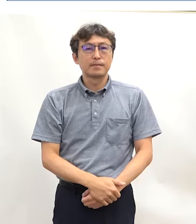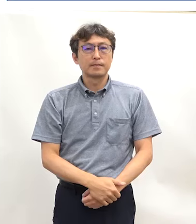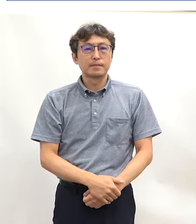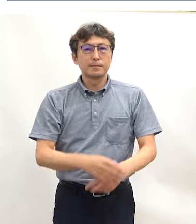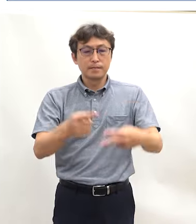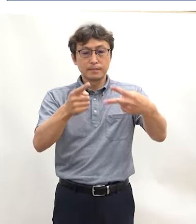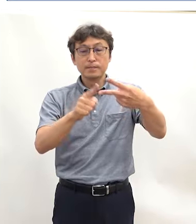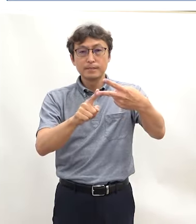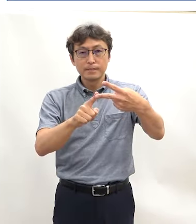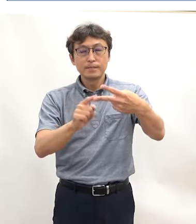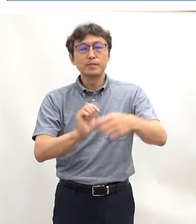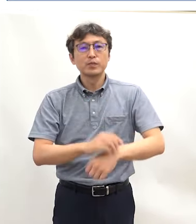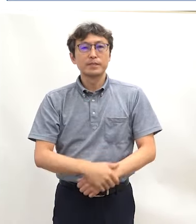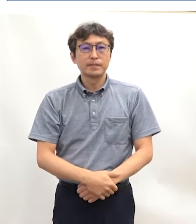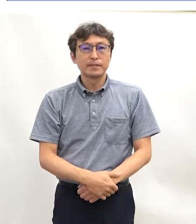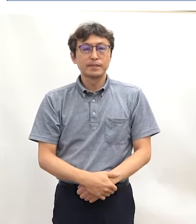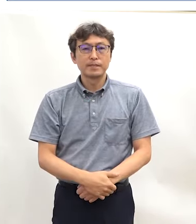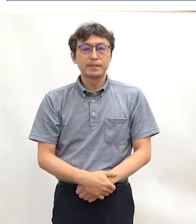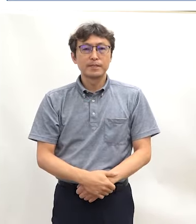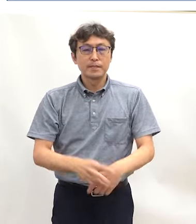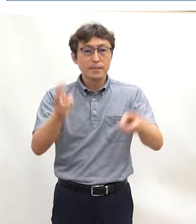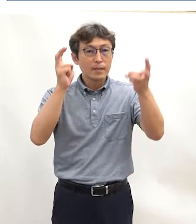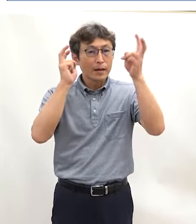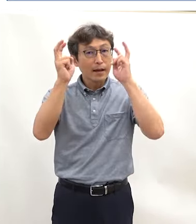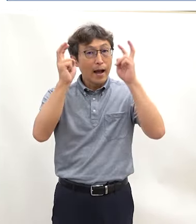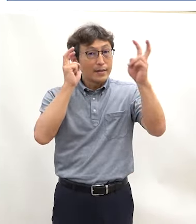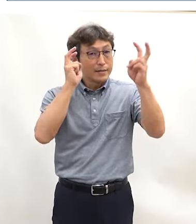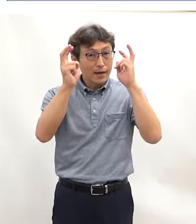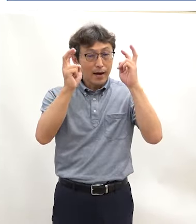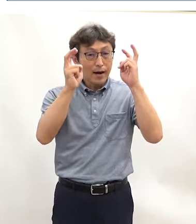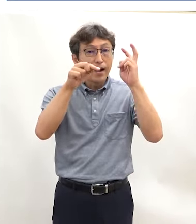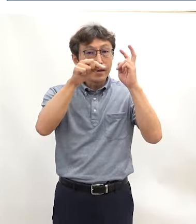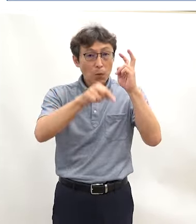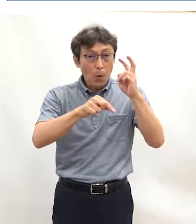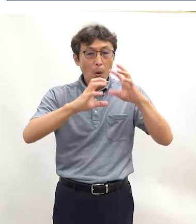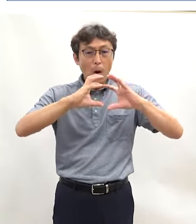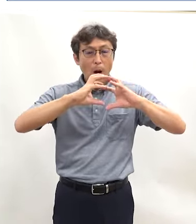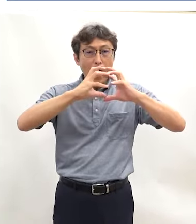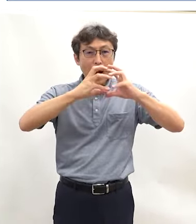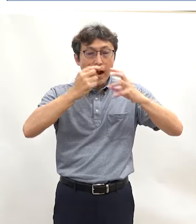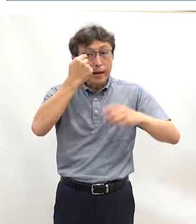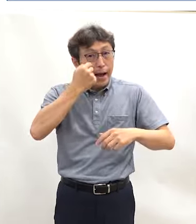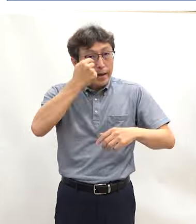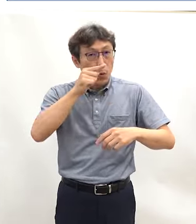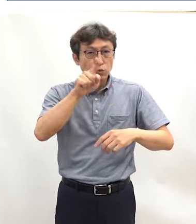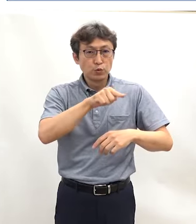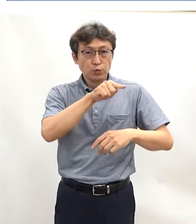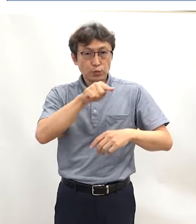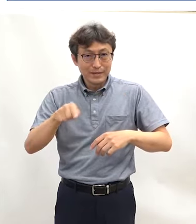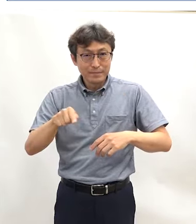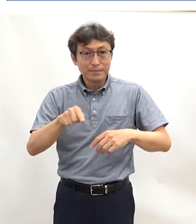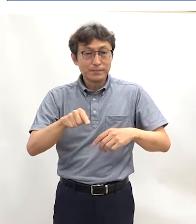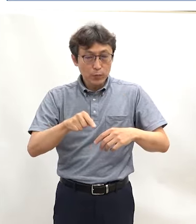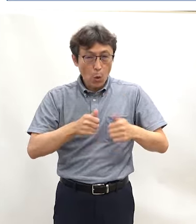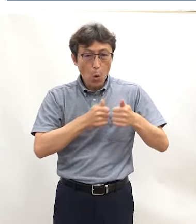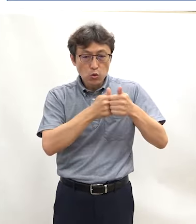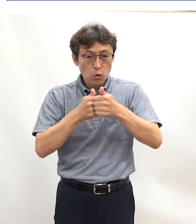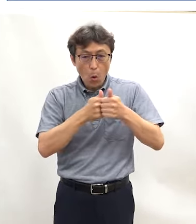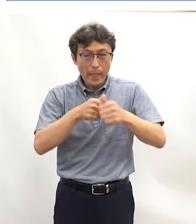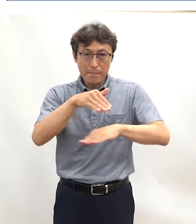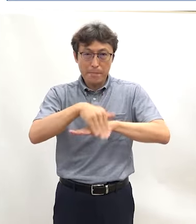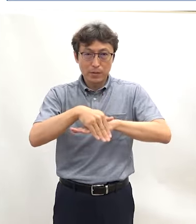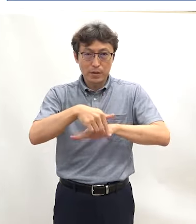続いて2点目です。企業向けの外国人材活用ファーストステップ相談窓口を設置しますということ